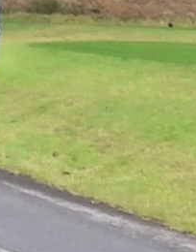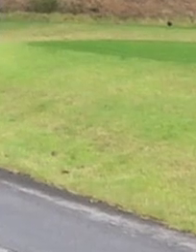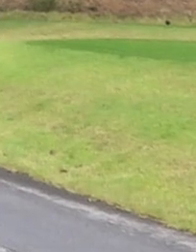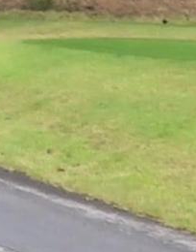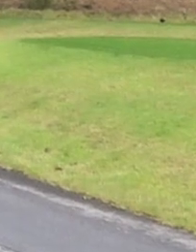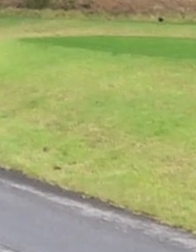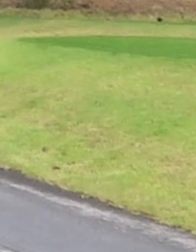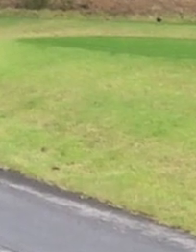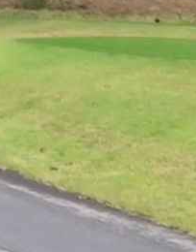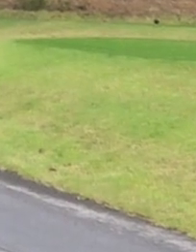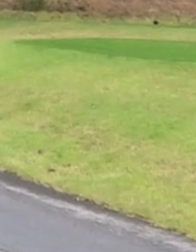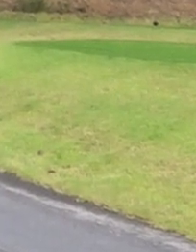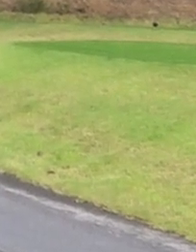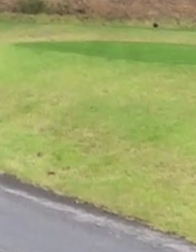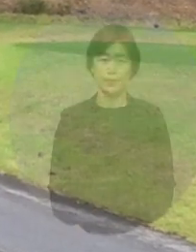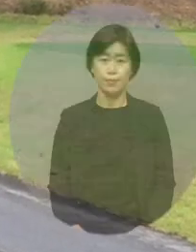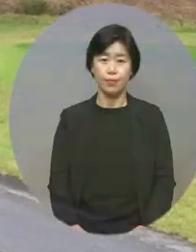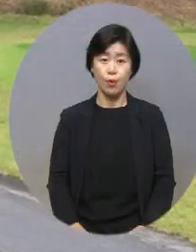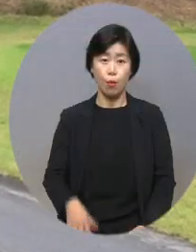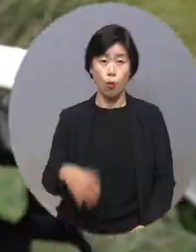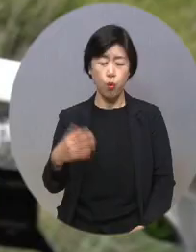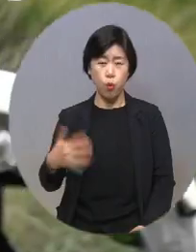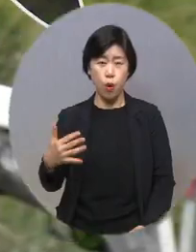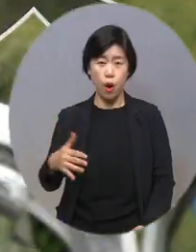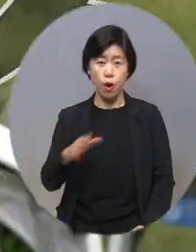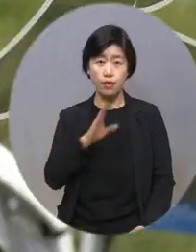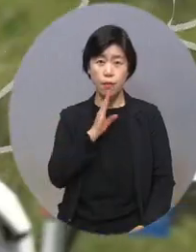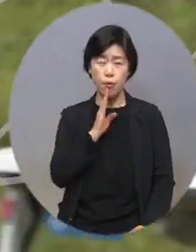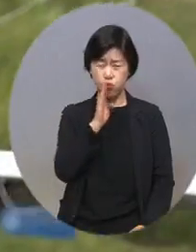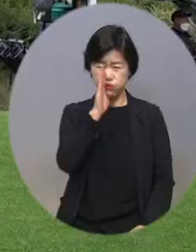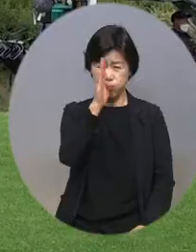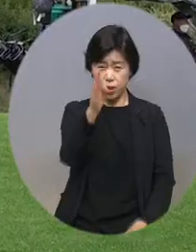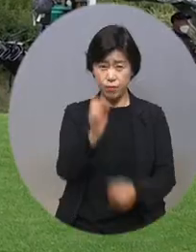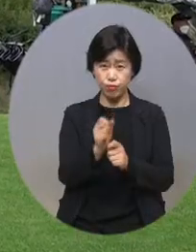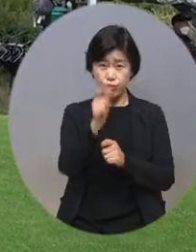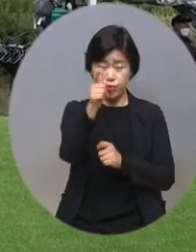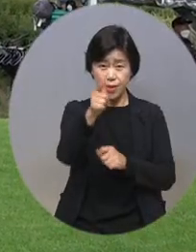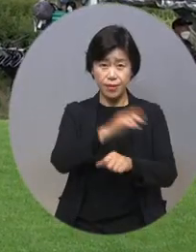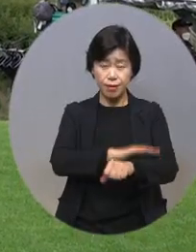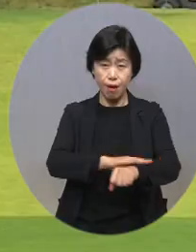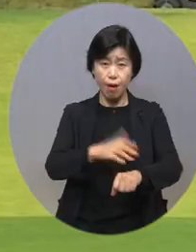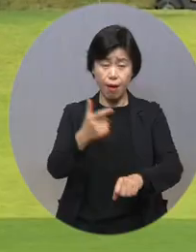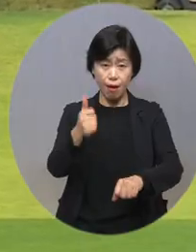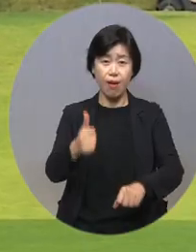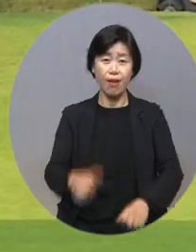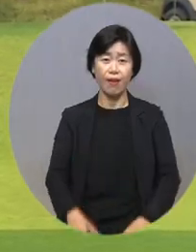와 대박이다. 진짜 똑바로 그냥. 아 굿샷.